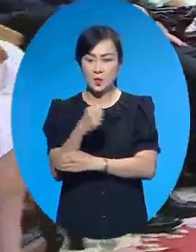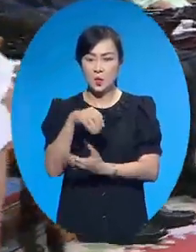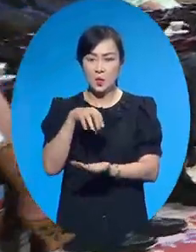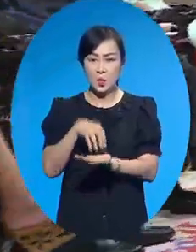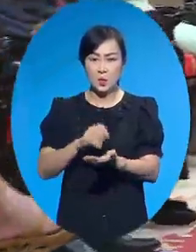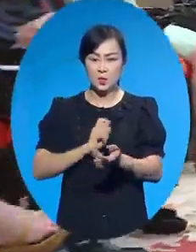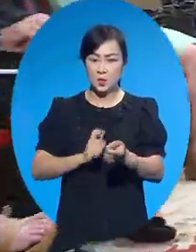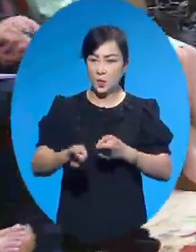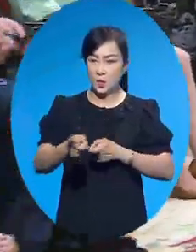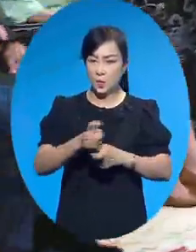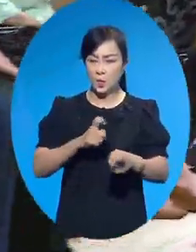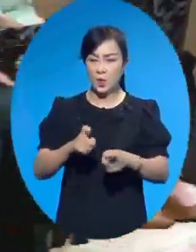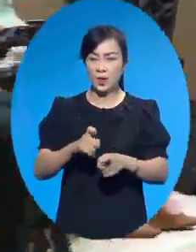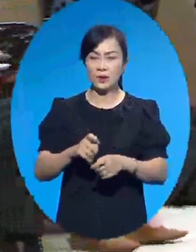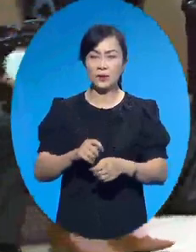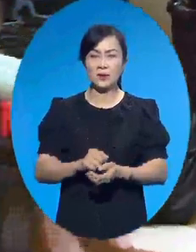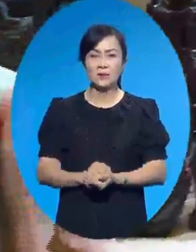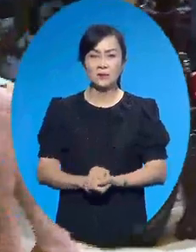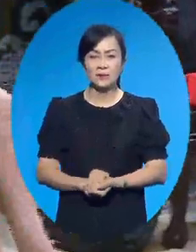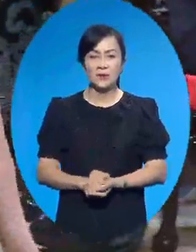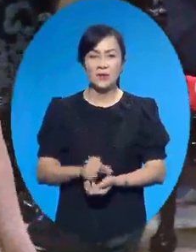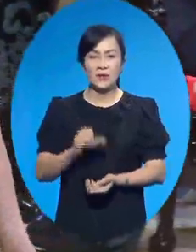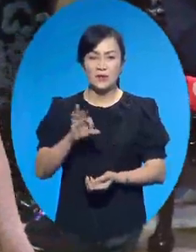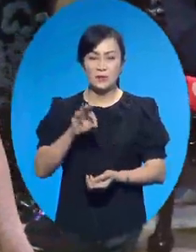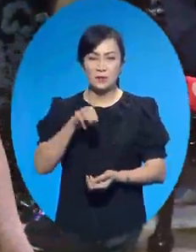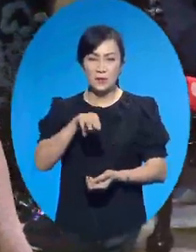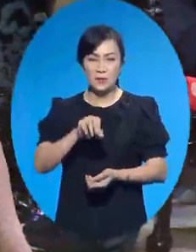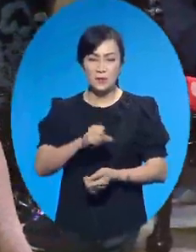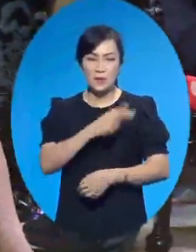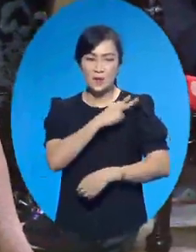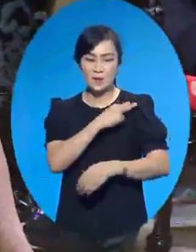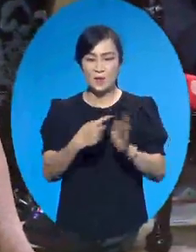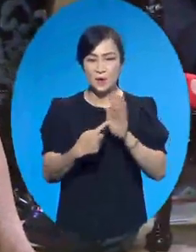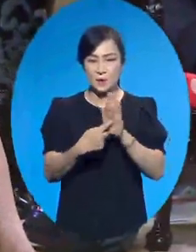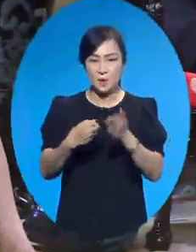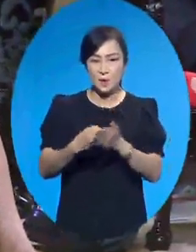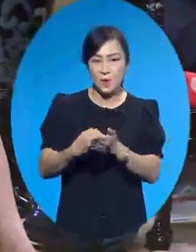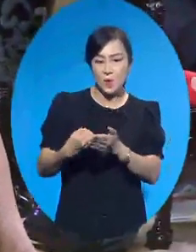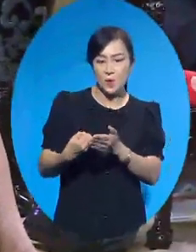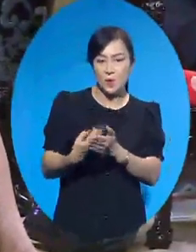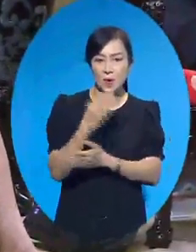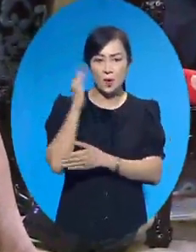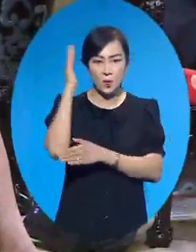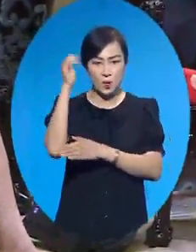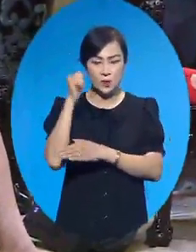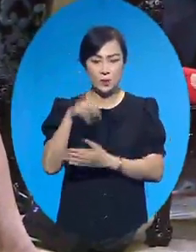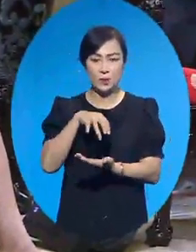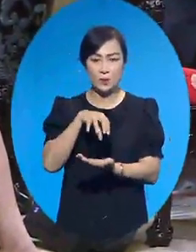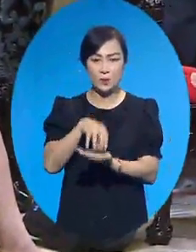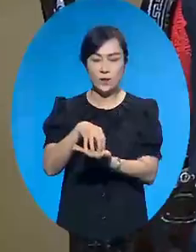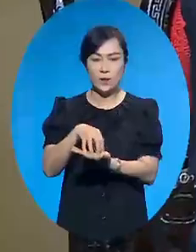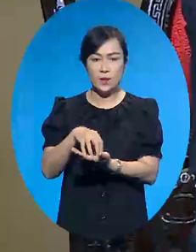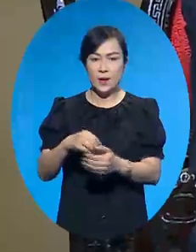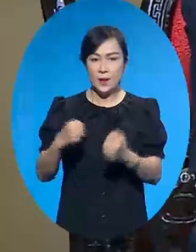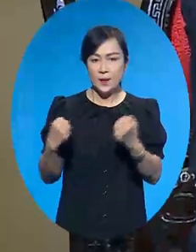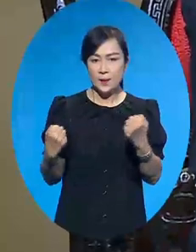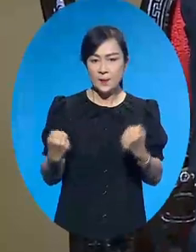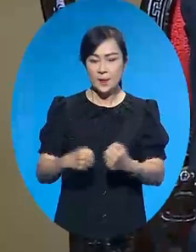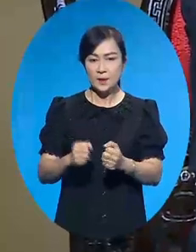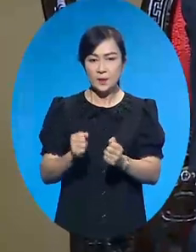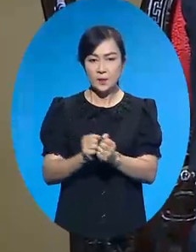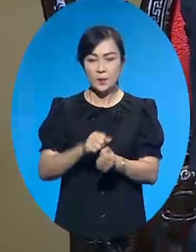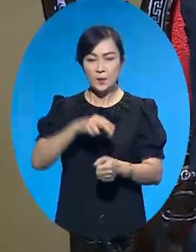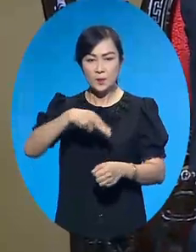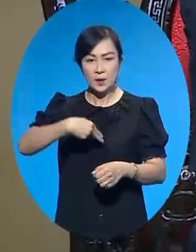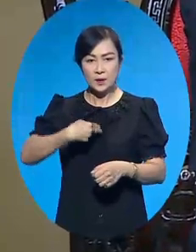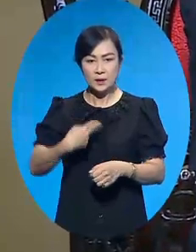tự quản của tỉnh Havana cũ. Artemisa đóng vai trò trung tâm thương mại và chế biến trọng điểm của khu vực. Với thế mạnh của mình cùng sự quan